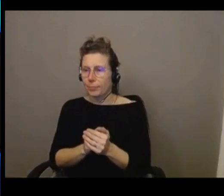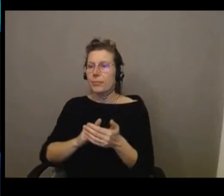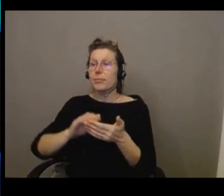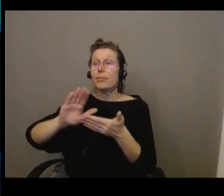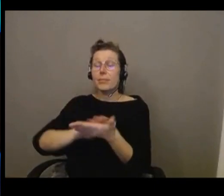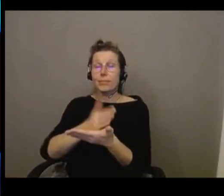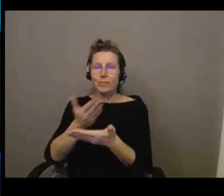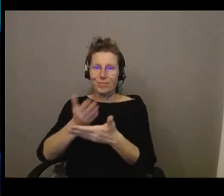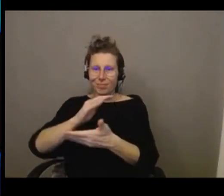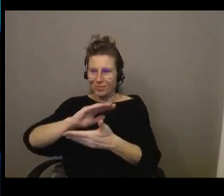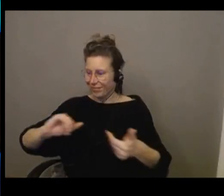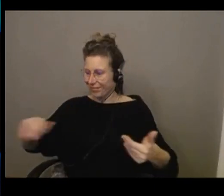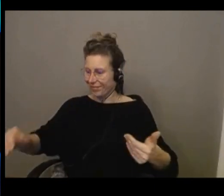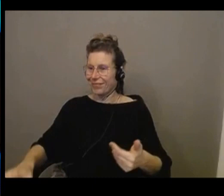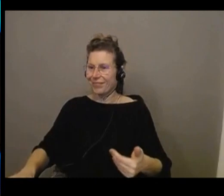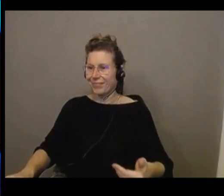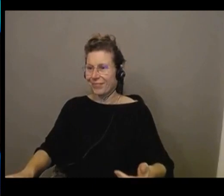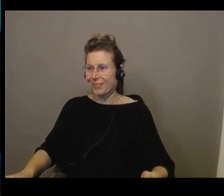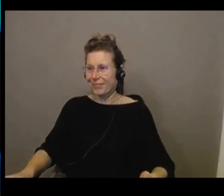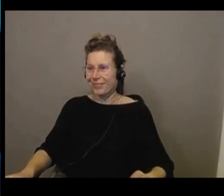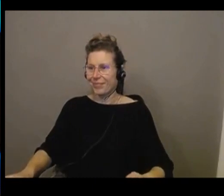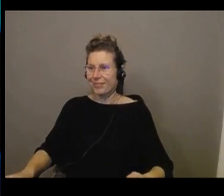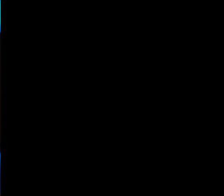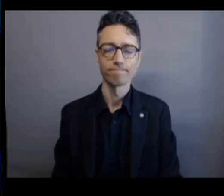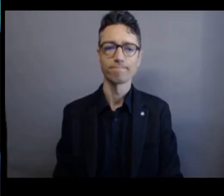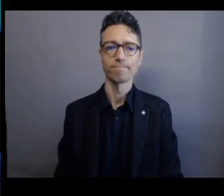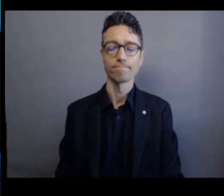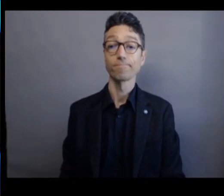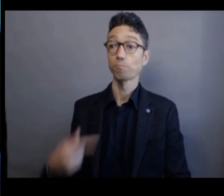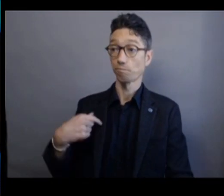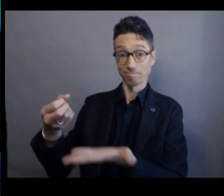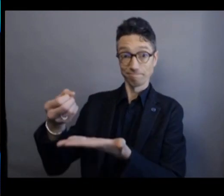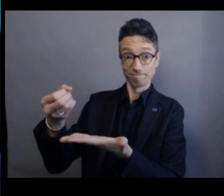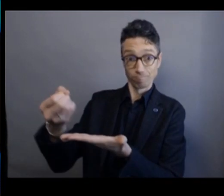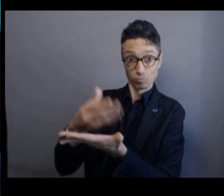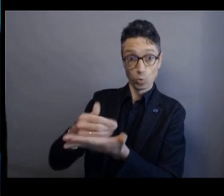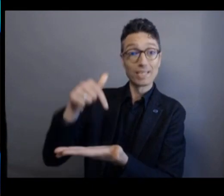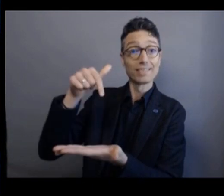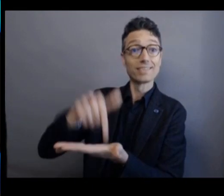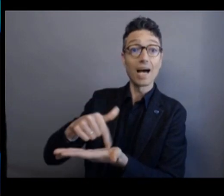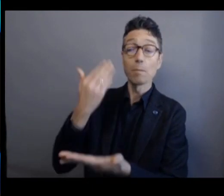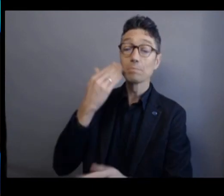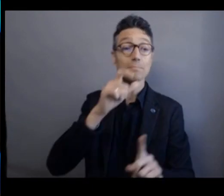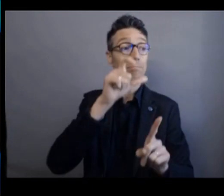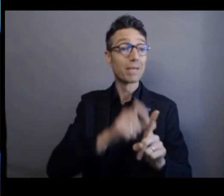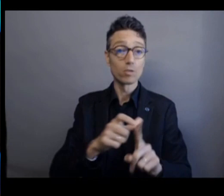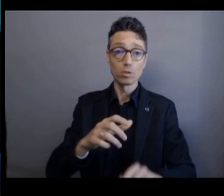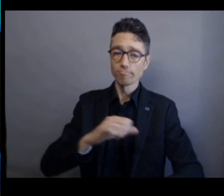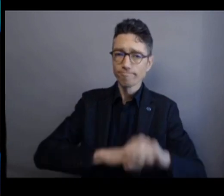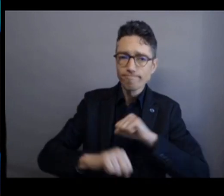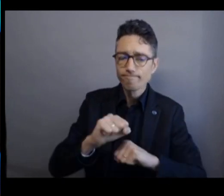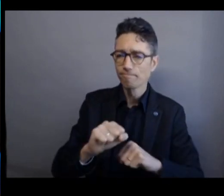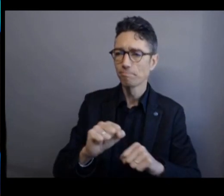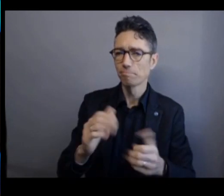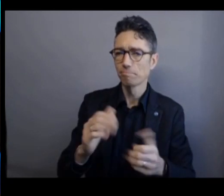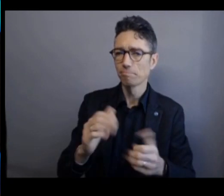quel opérateur qui serait chargé d'aider la personne handicapée à préparer son déplacement. Donc on pourrait lui dire où est-ce qu'il y a des feux sonores, où est-ce qu'il